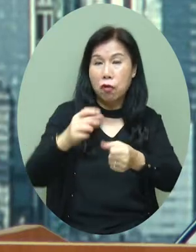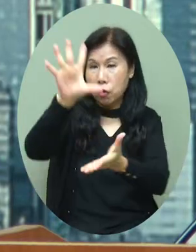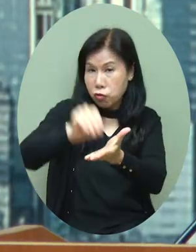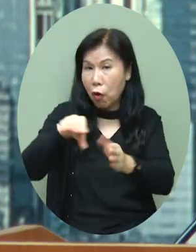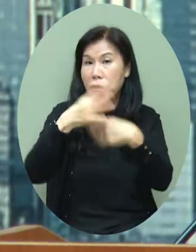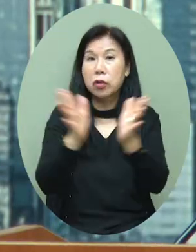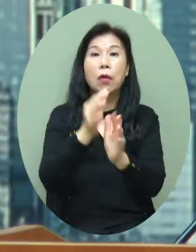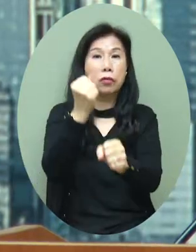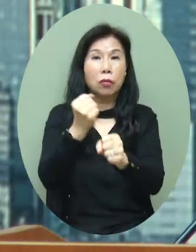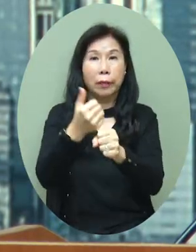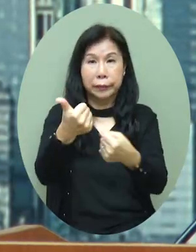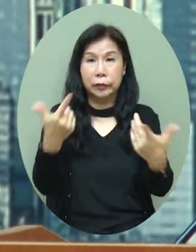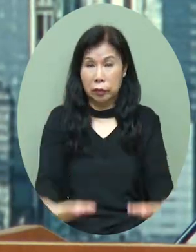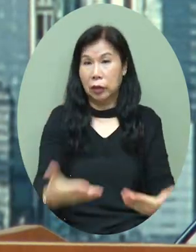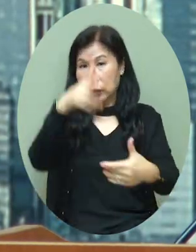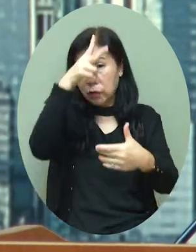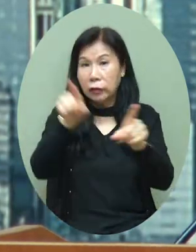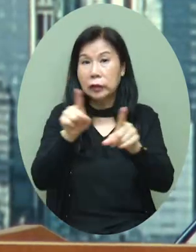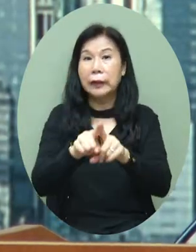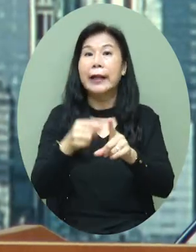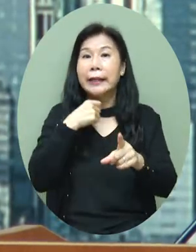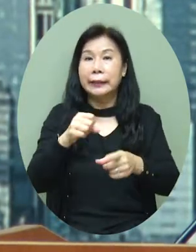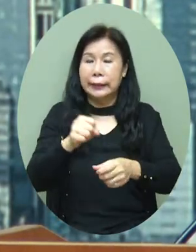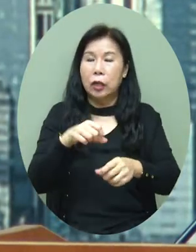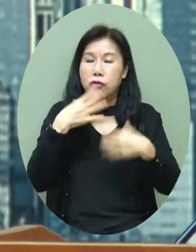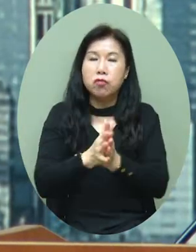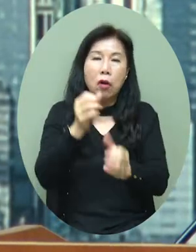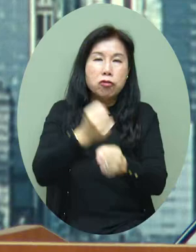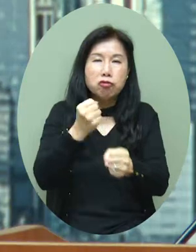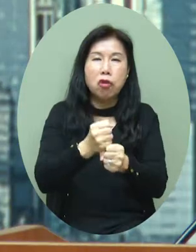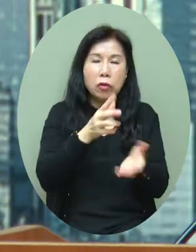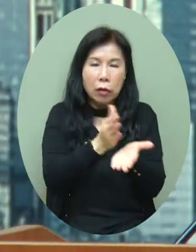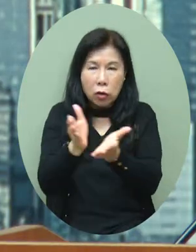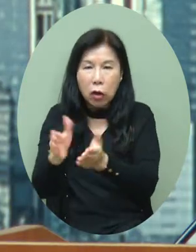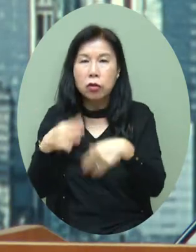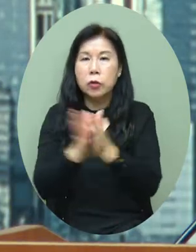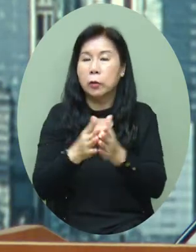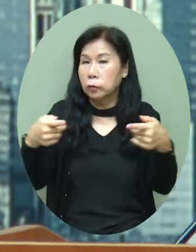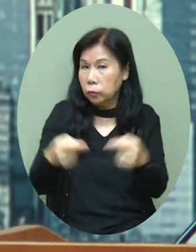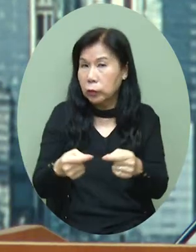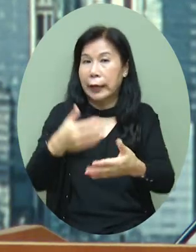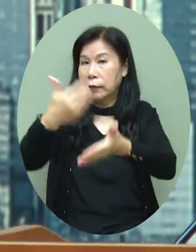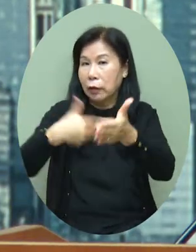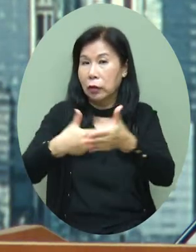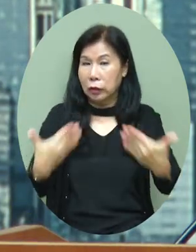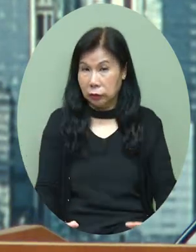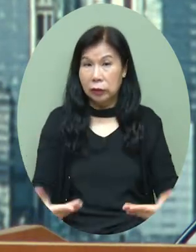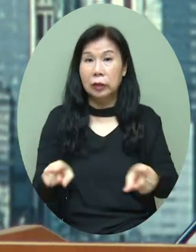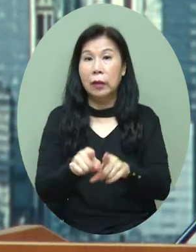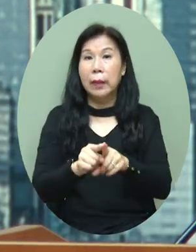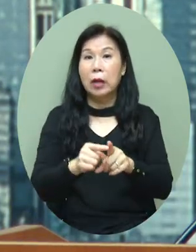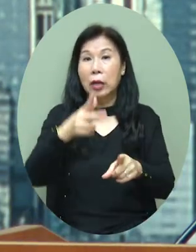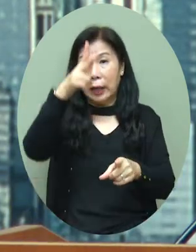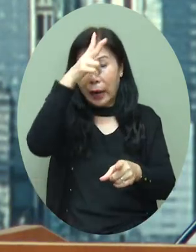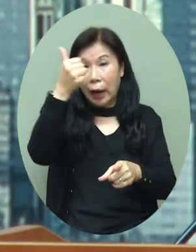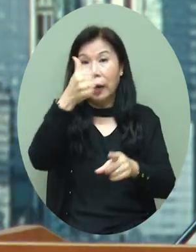薪酬調整工作，本屆政府亦都大幅咁壓縮工作嘅時間表。喺今日，亦都即係今屆行